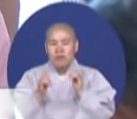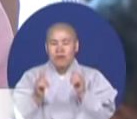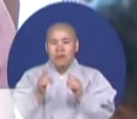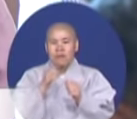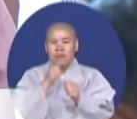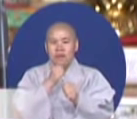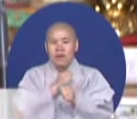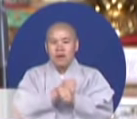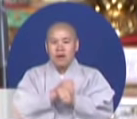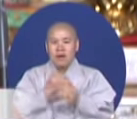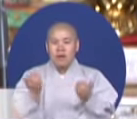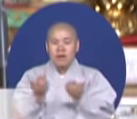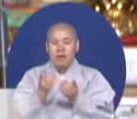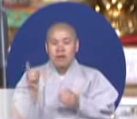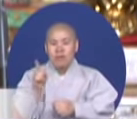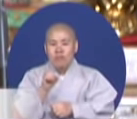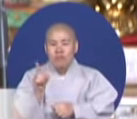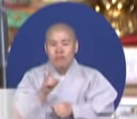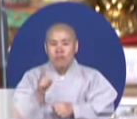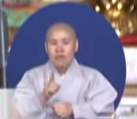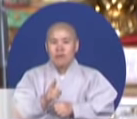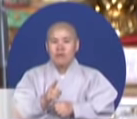거예요? 아금지송